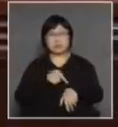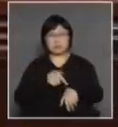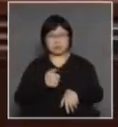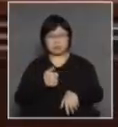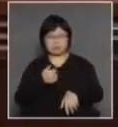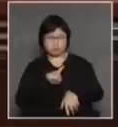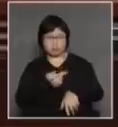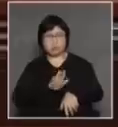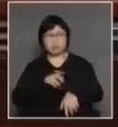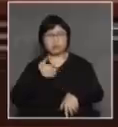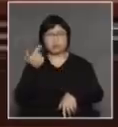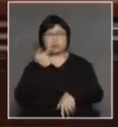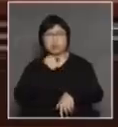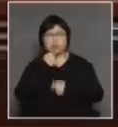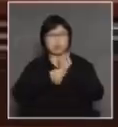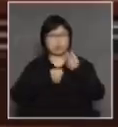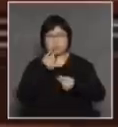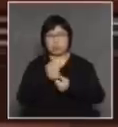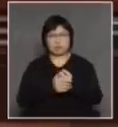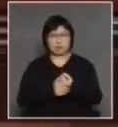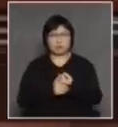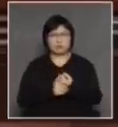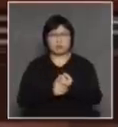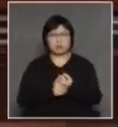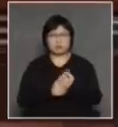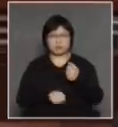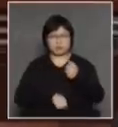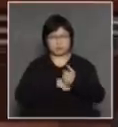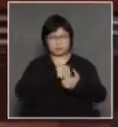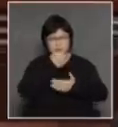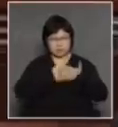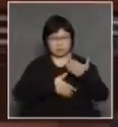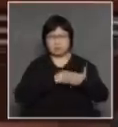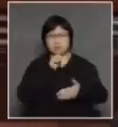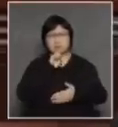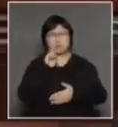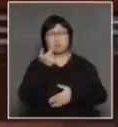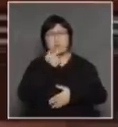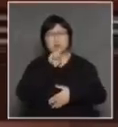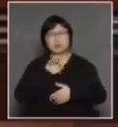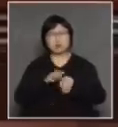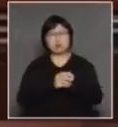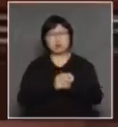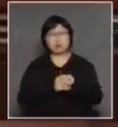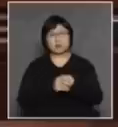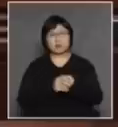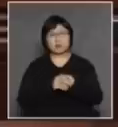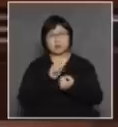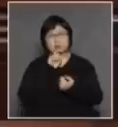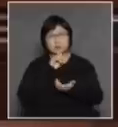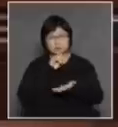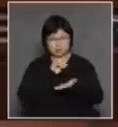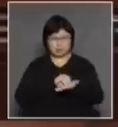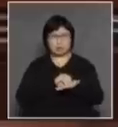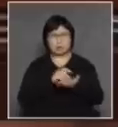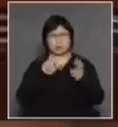我唔想太多講，即係基本原則嘅問題。有啲實在所謂落地嘅課題咧，